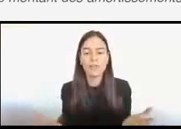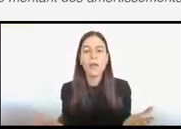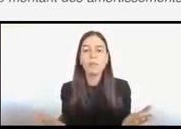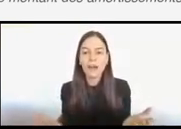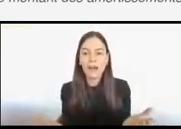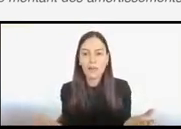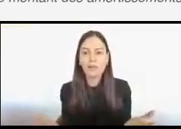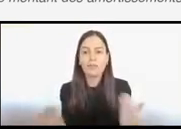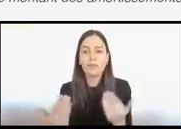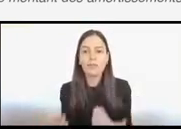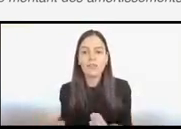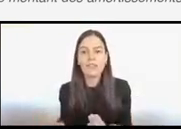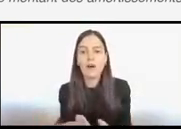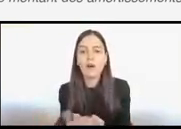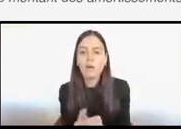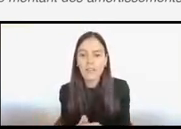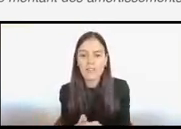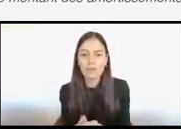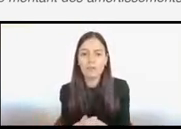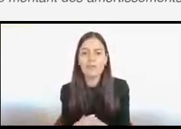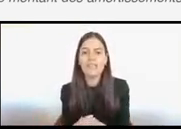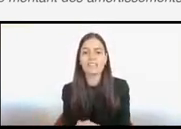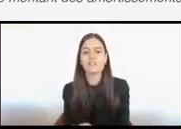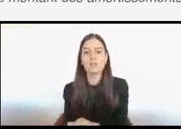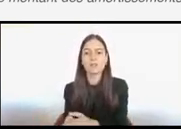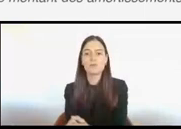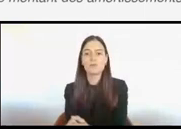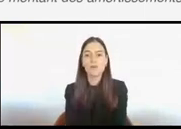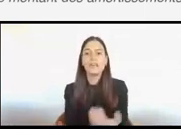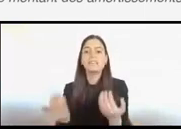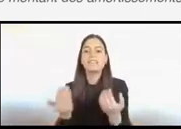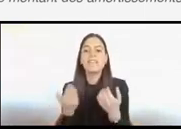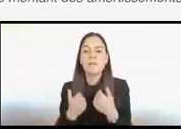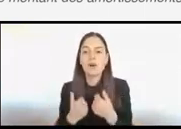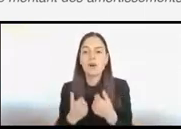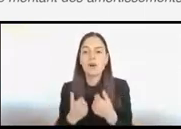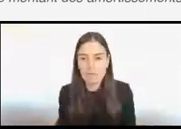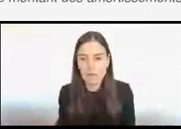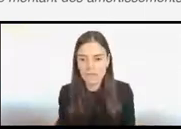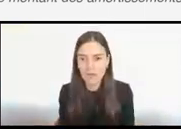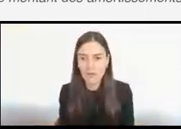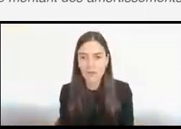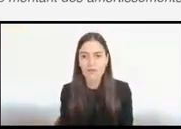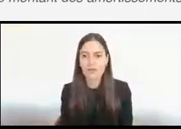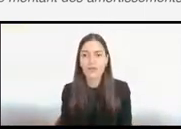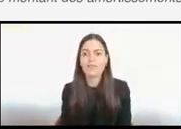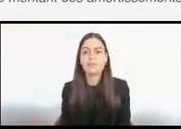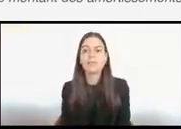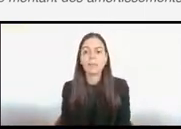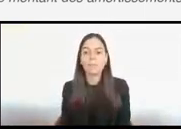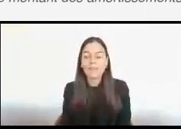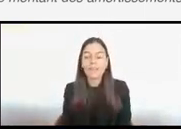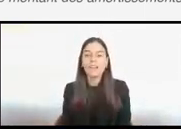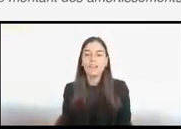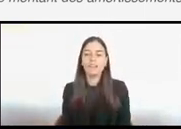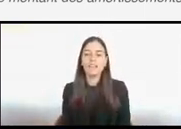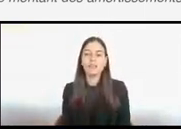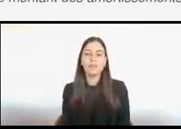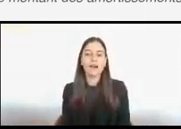mêmes données. Par contre, vous le voyez, en location meublée, il y a cette notion d'amortissement qui rentre en jeu et qui me